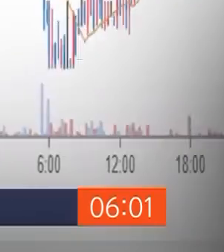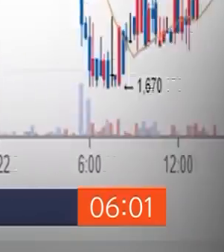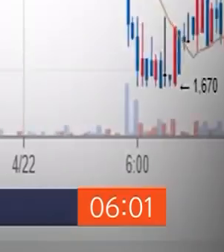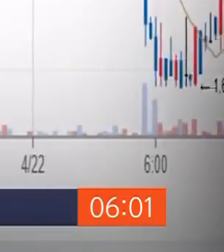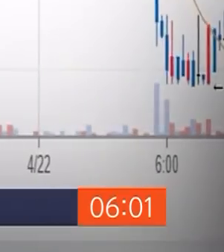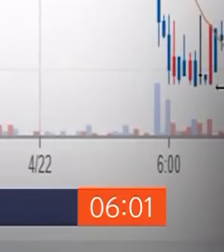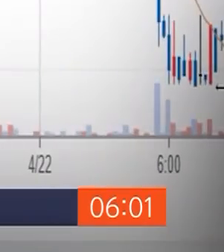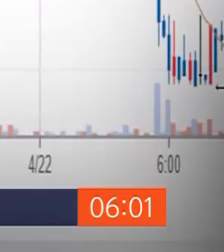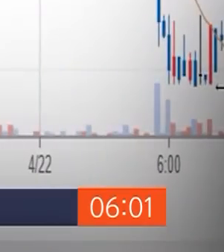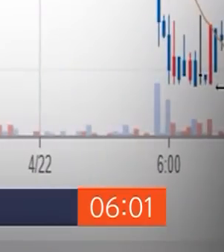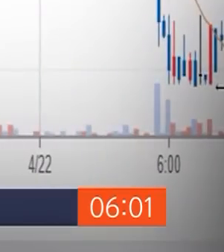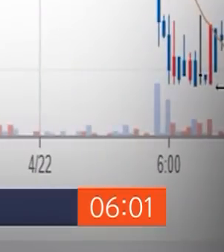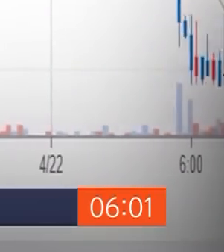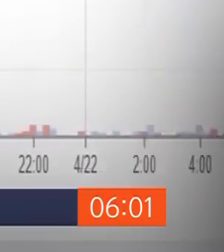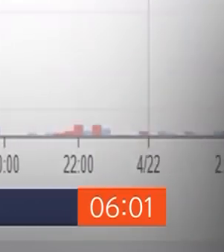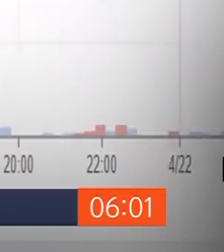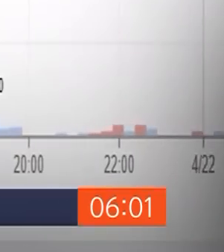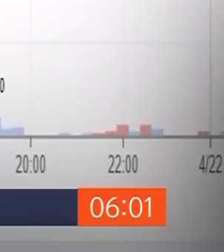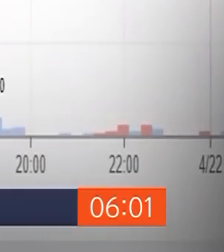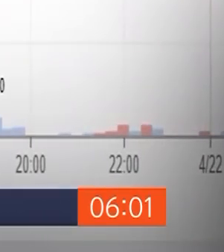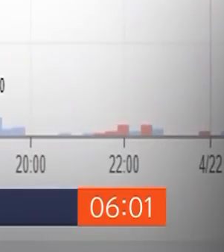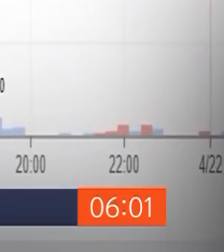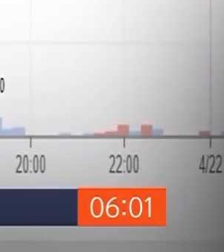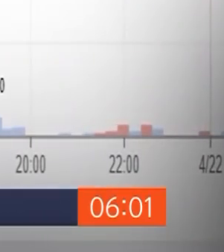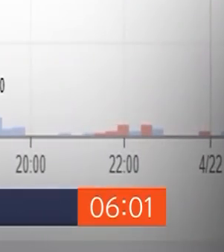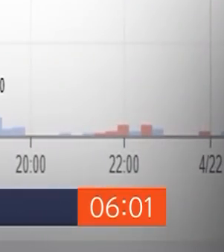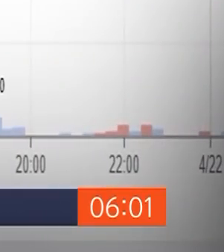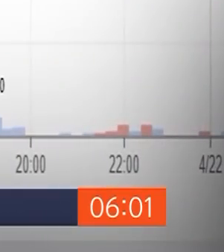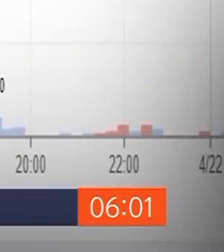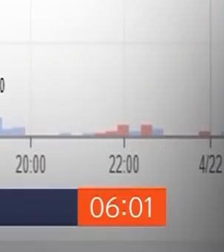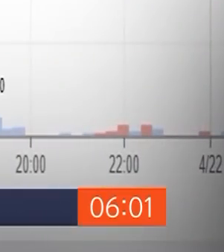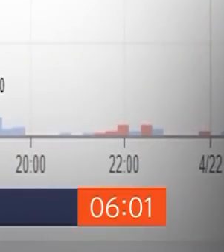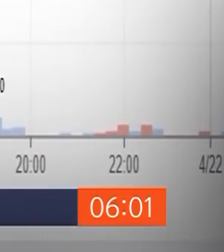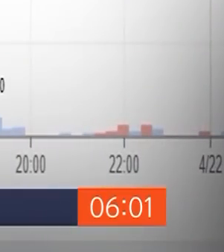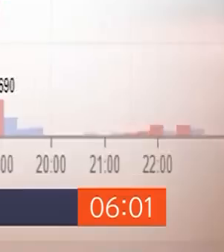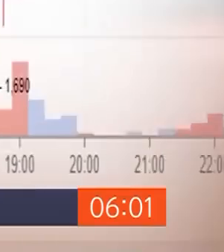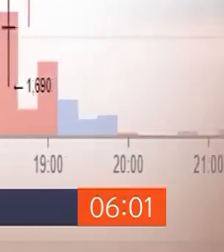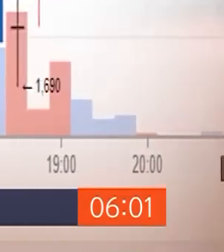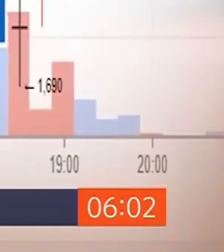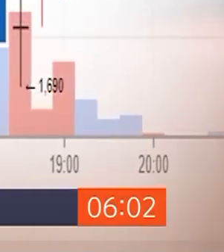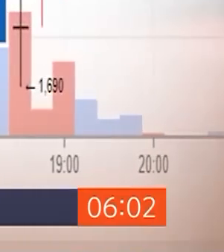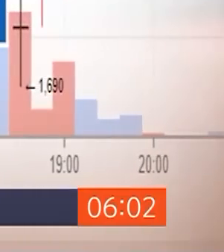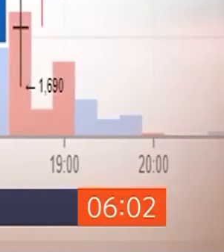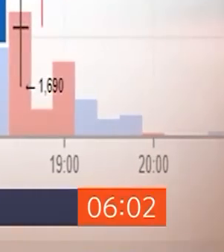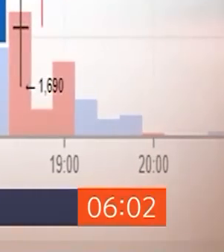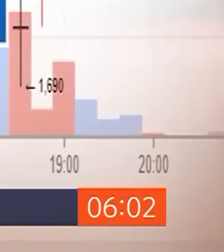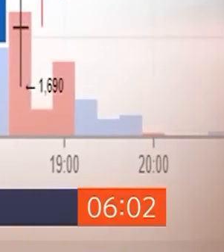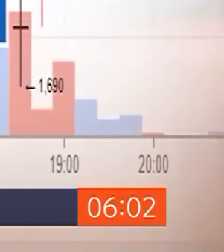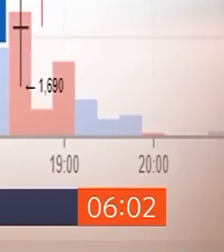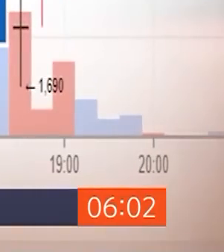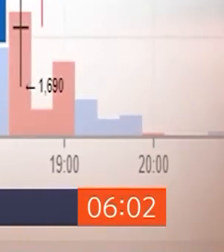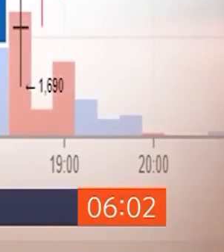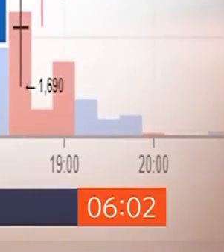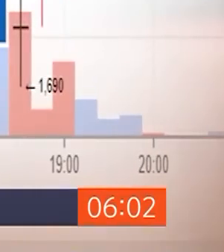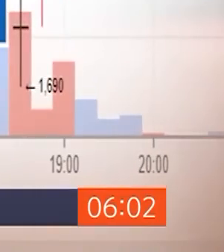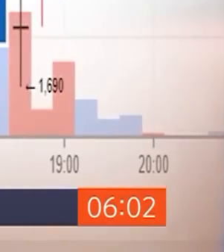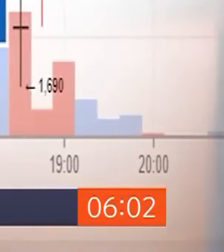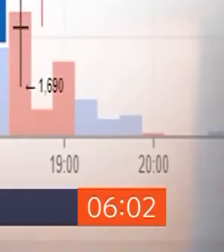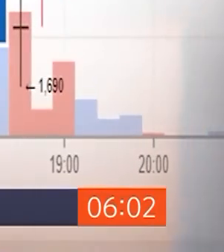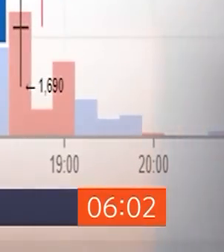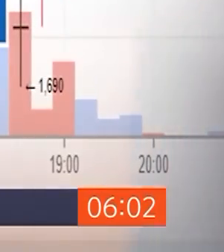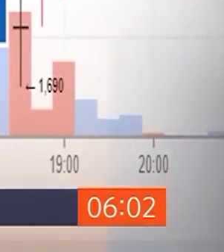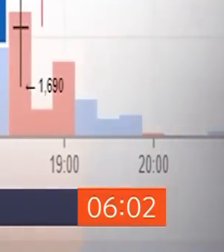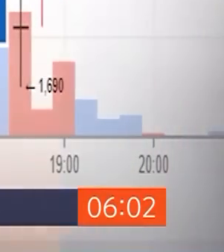신분으로 평소 검소한 생활을 강조했던 것과 달리 일반인으로는 상상하기 어려운 수십억 원의 가상화폐를